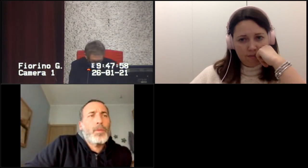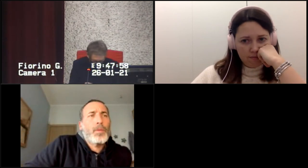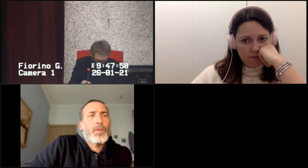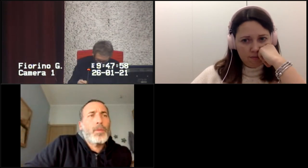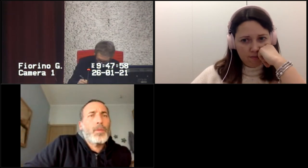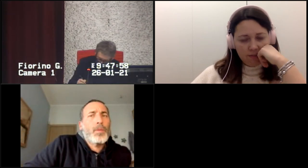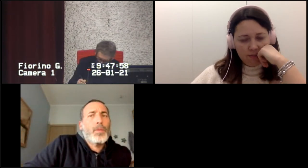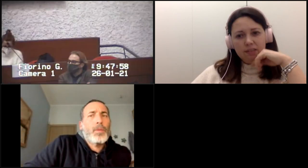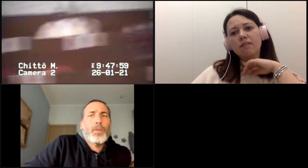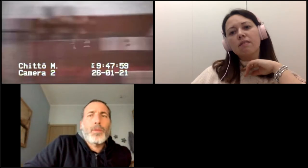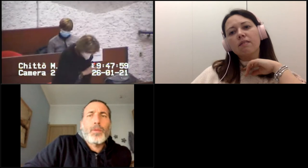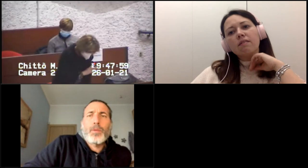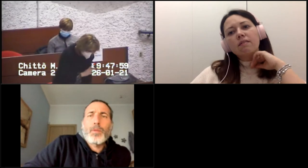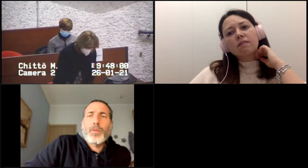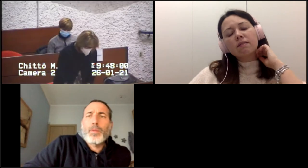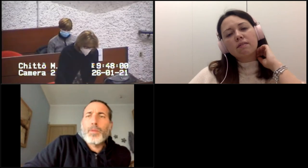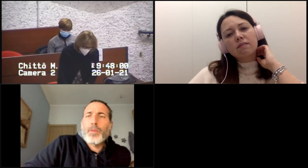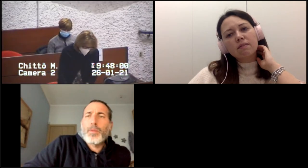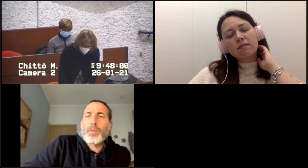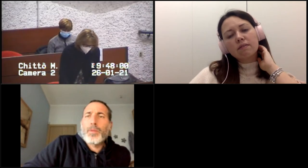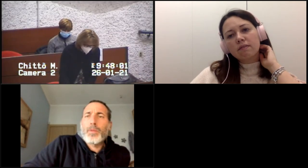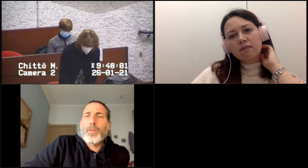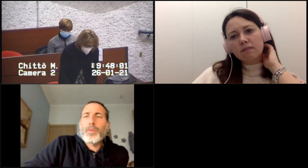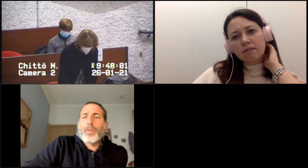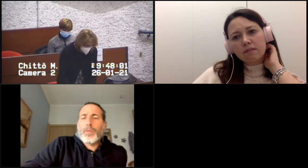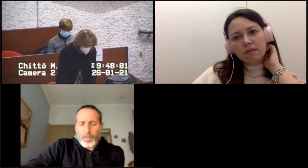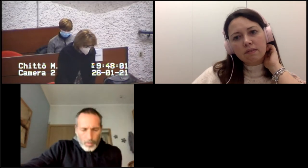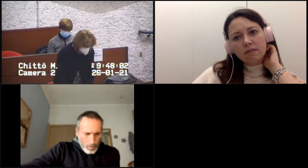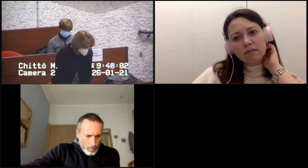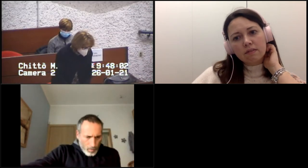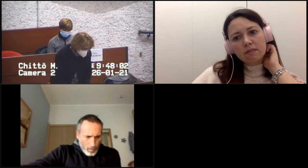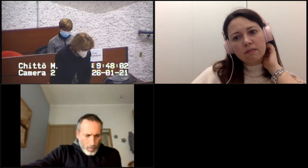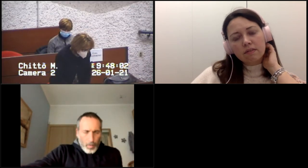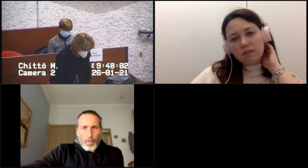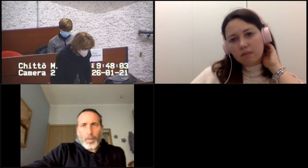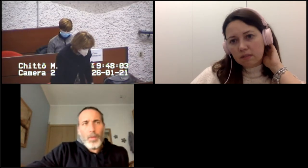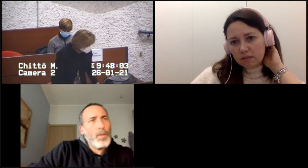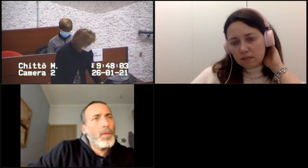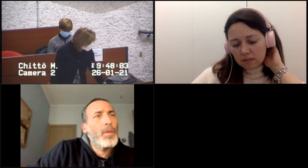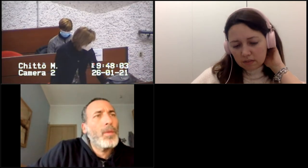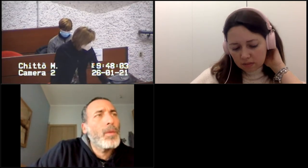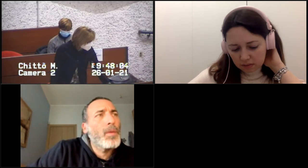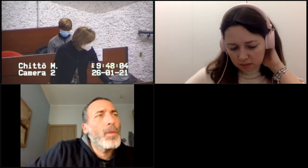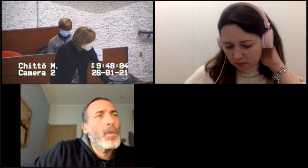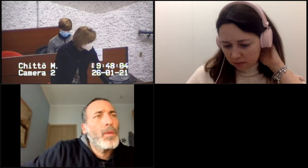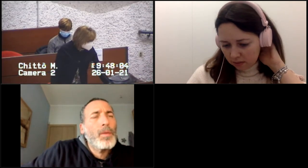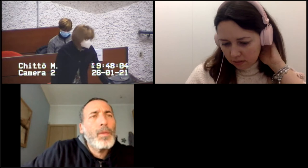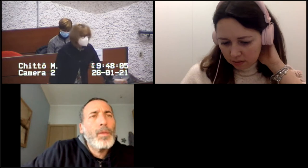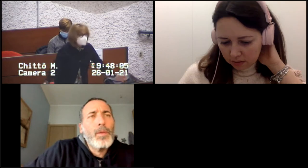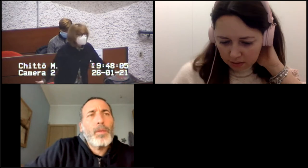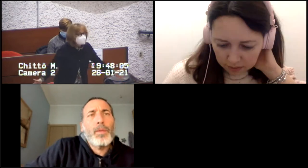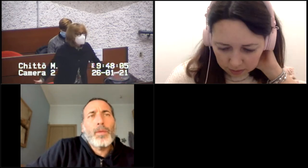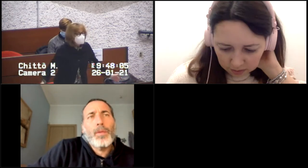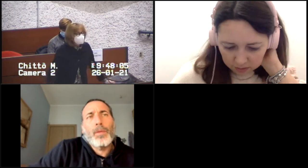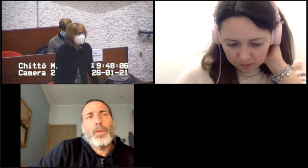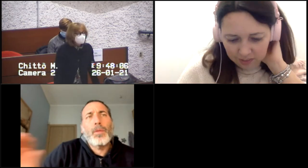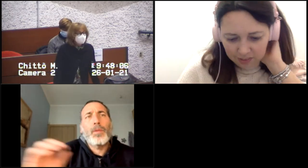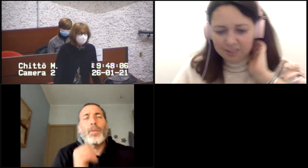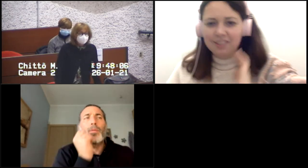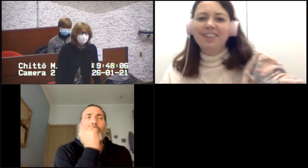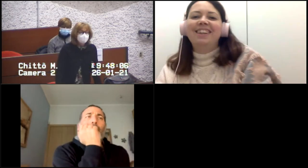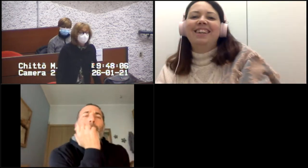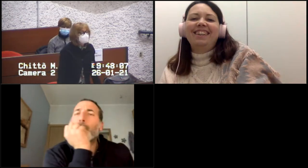prego. Grazie Presidente. Due cose. Allora, io invece provo tenerezza nei